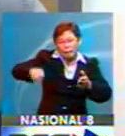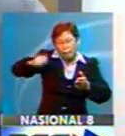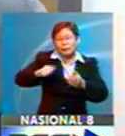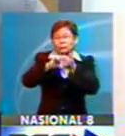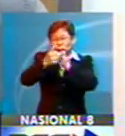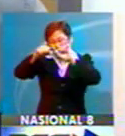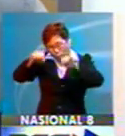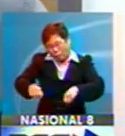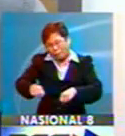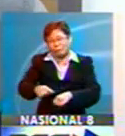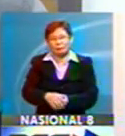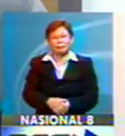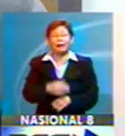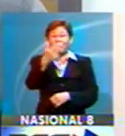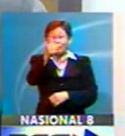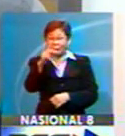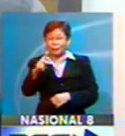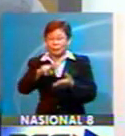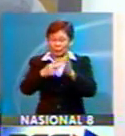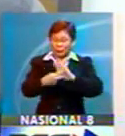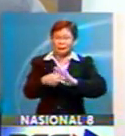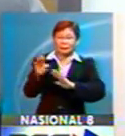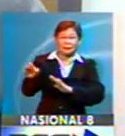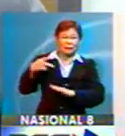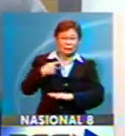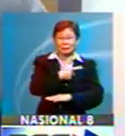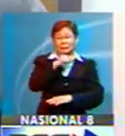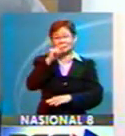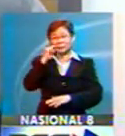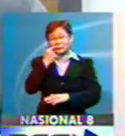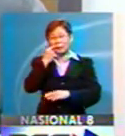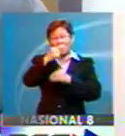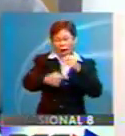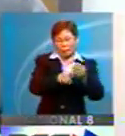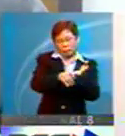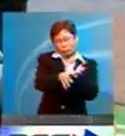Sukan. Ini tidak bermaksud bahawa kita tidak serius dalam isu doping.